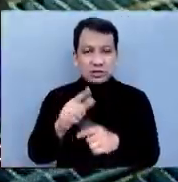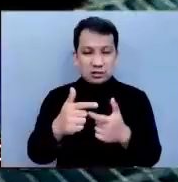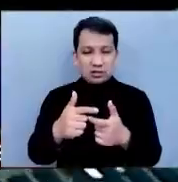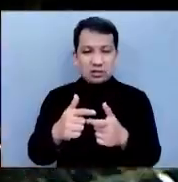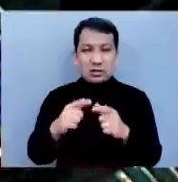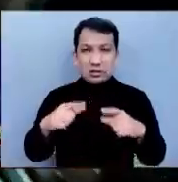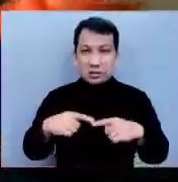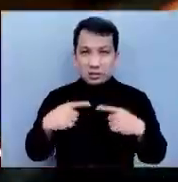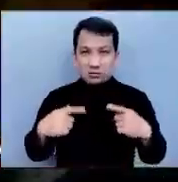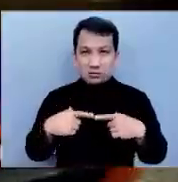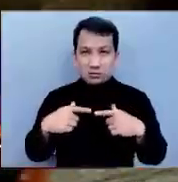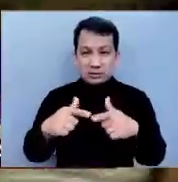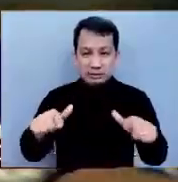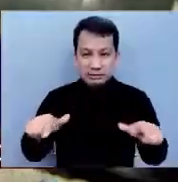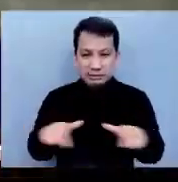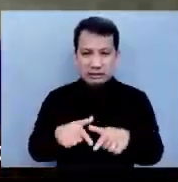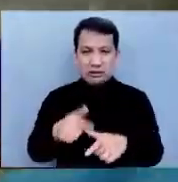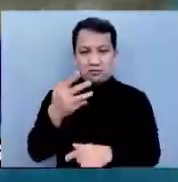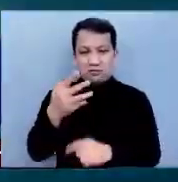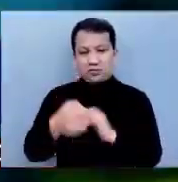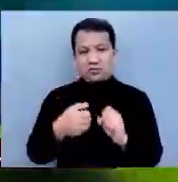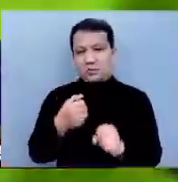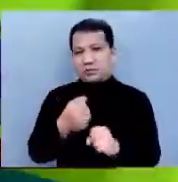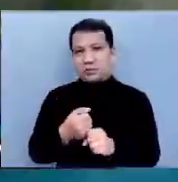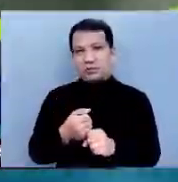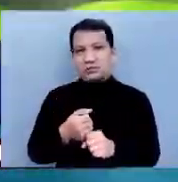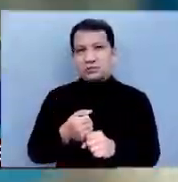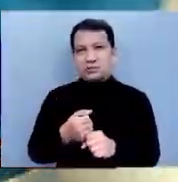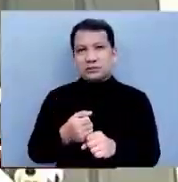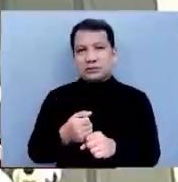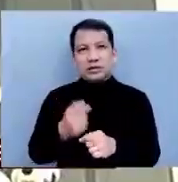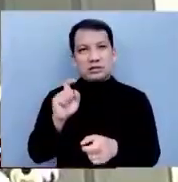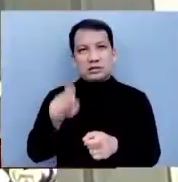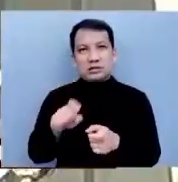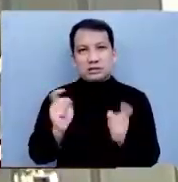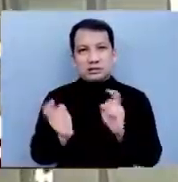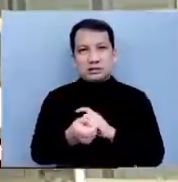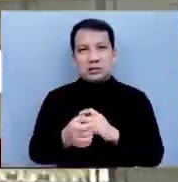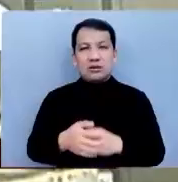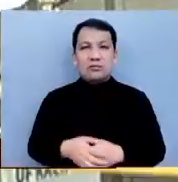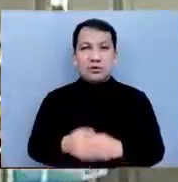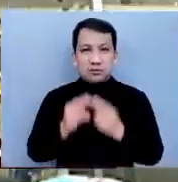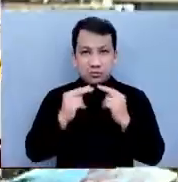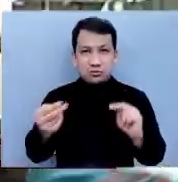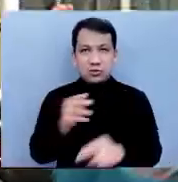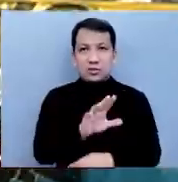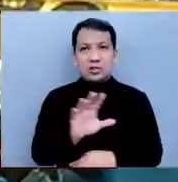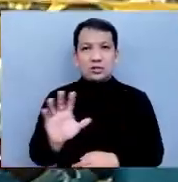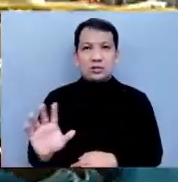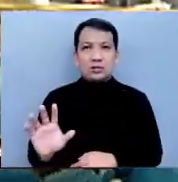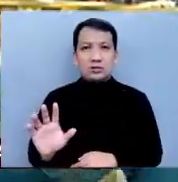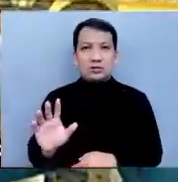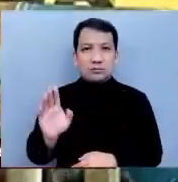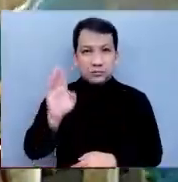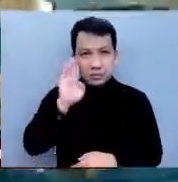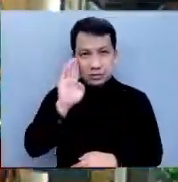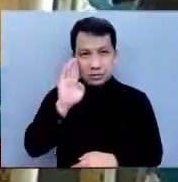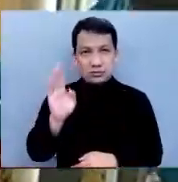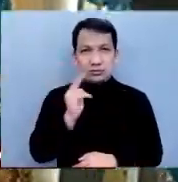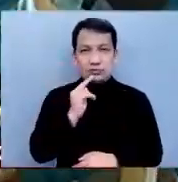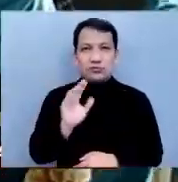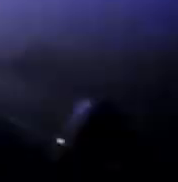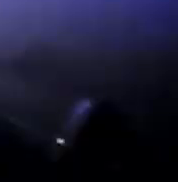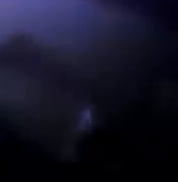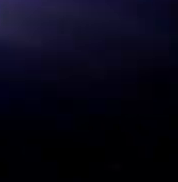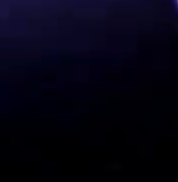pa lang na nagagamit ang mga pansala ay kailangan na itong palitan. Nagbabalita mula sa Frontline, Brian Basa, News